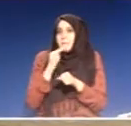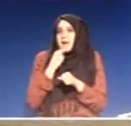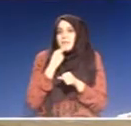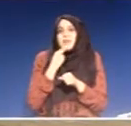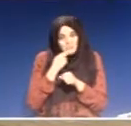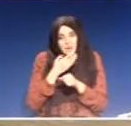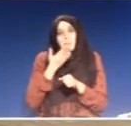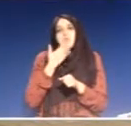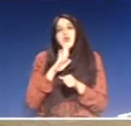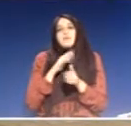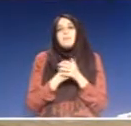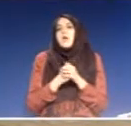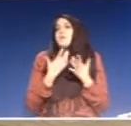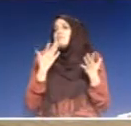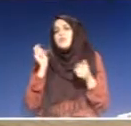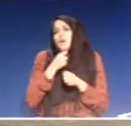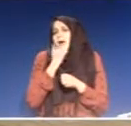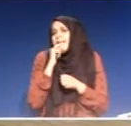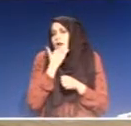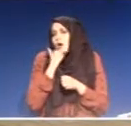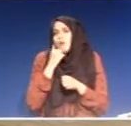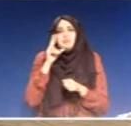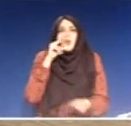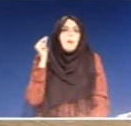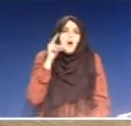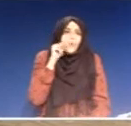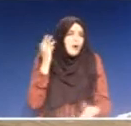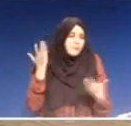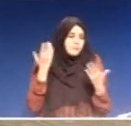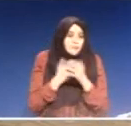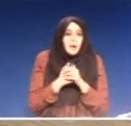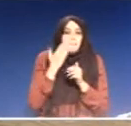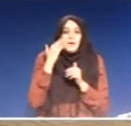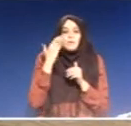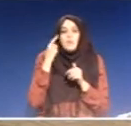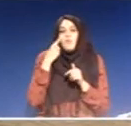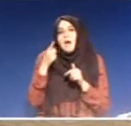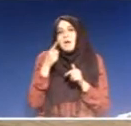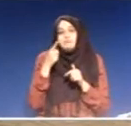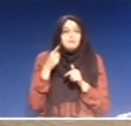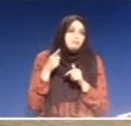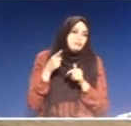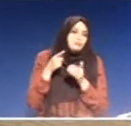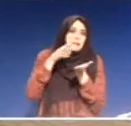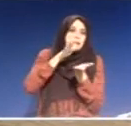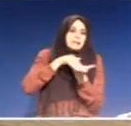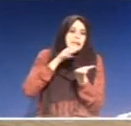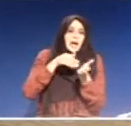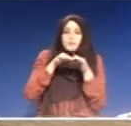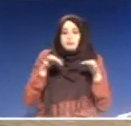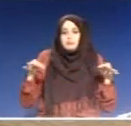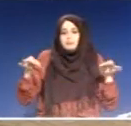أحيانا والخطأ بشري، ممكن كي يشوفوا مثلا يكون مثلا تراب كاداستري مثلا خضع